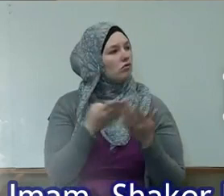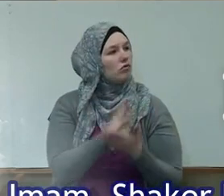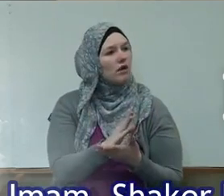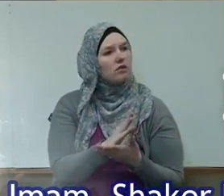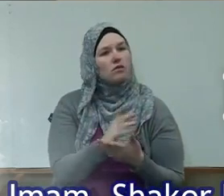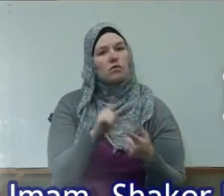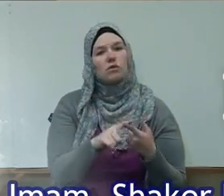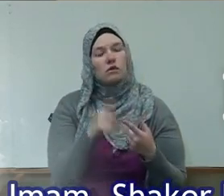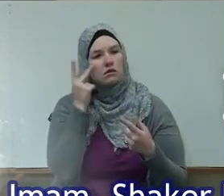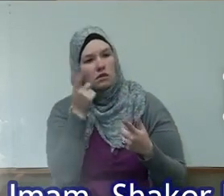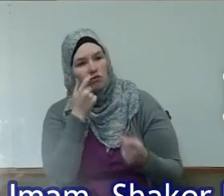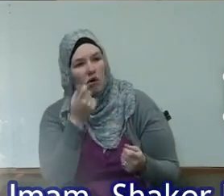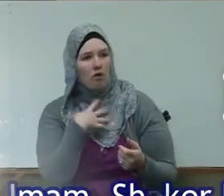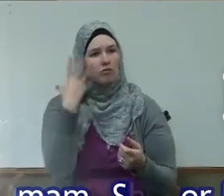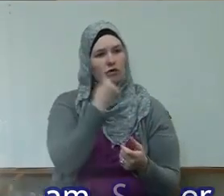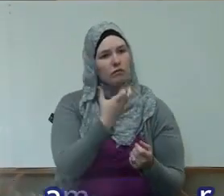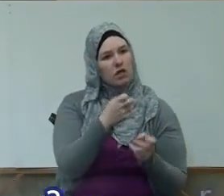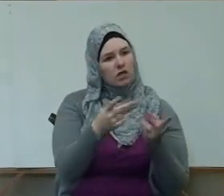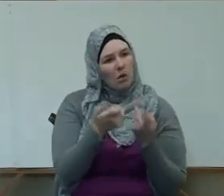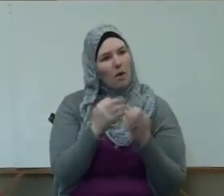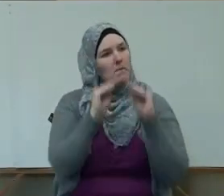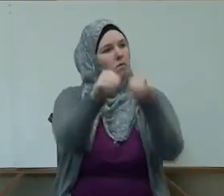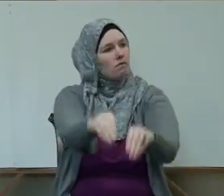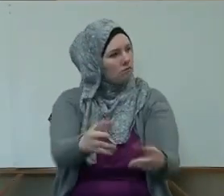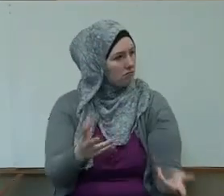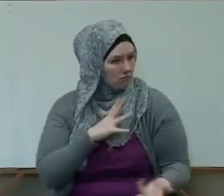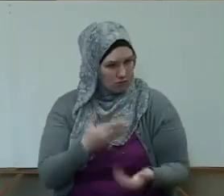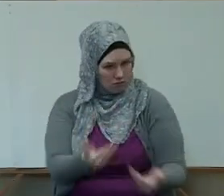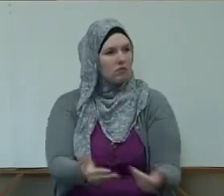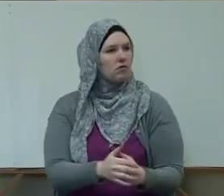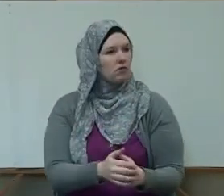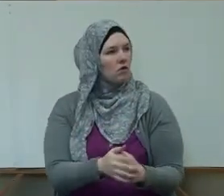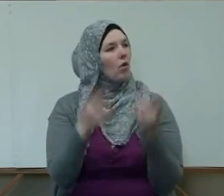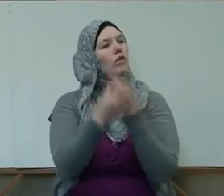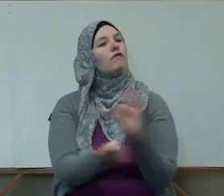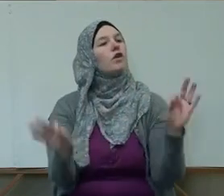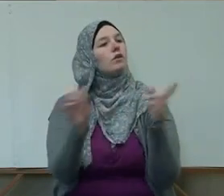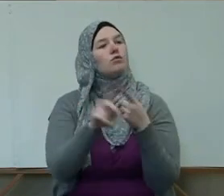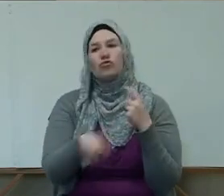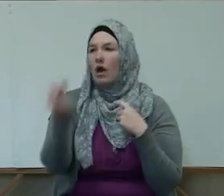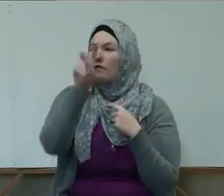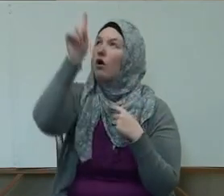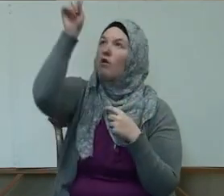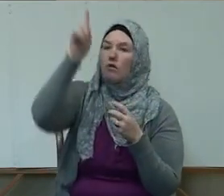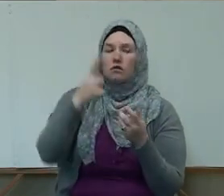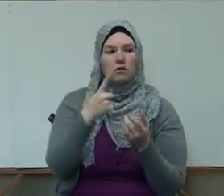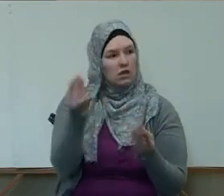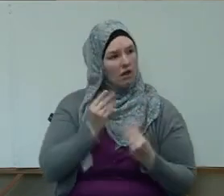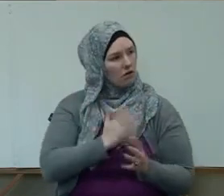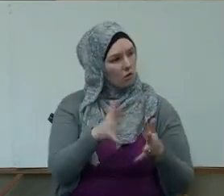anywhere they see their interest. And as such, the freedom to travel. The Quran says, فَمْشُوا